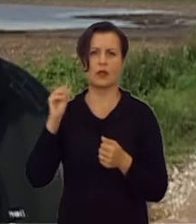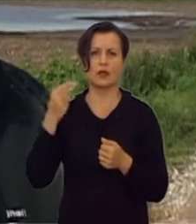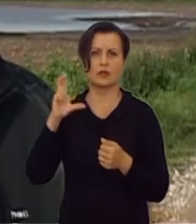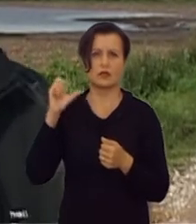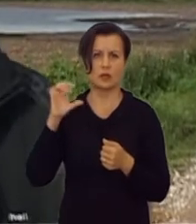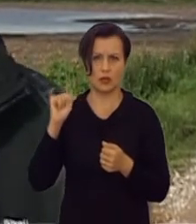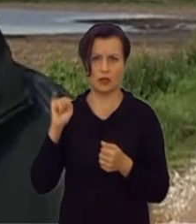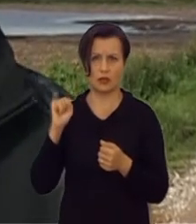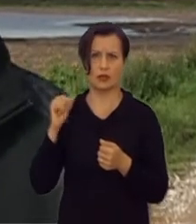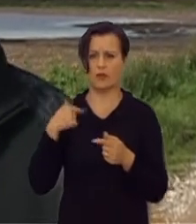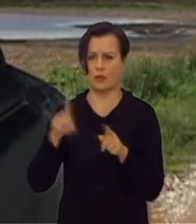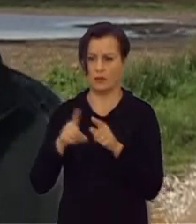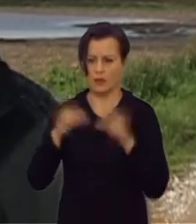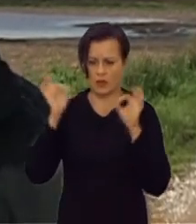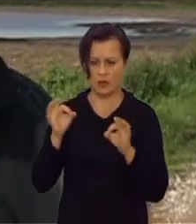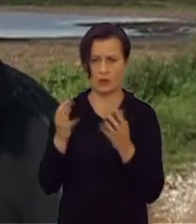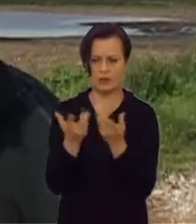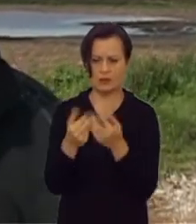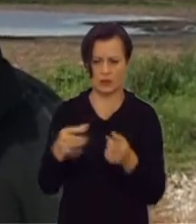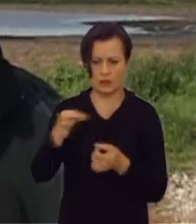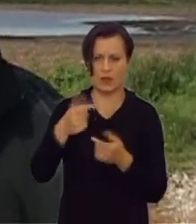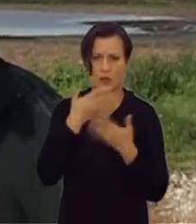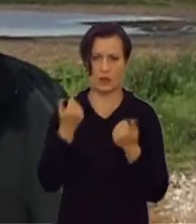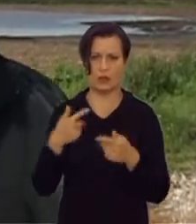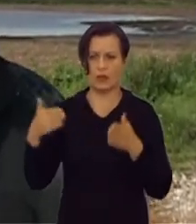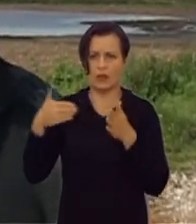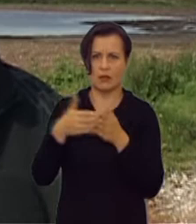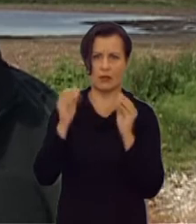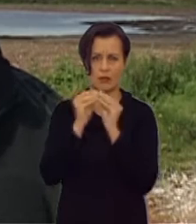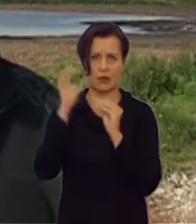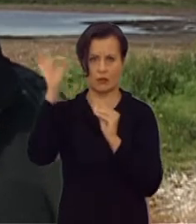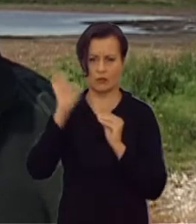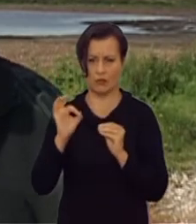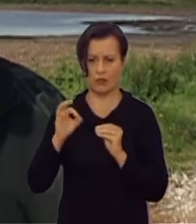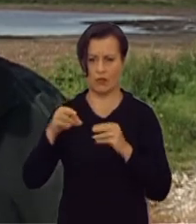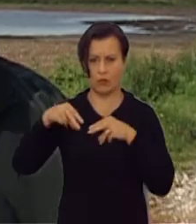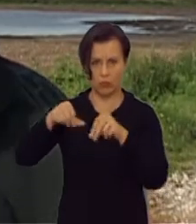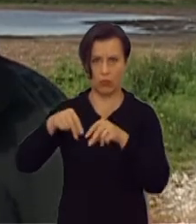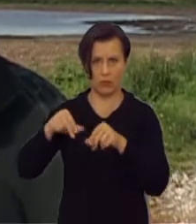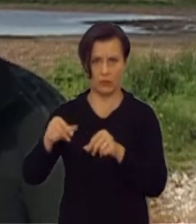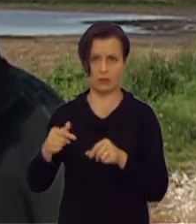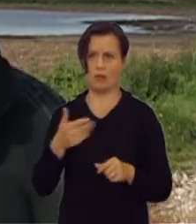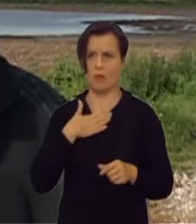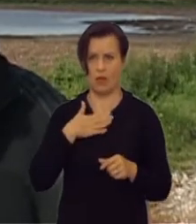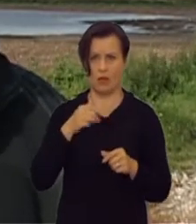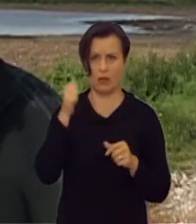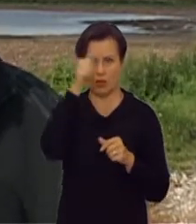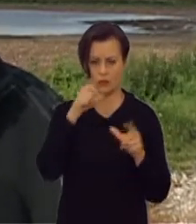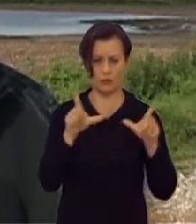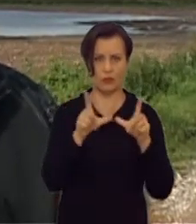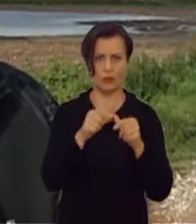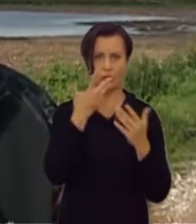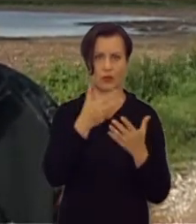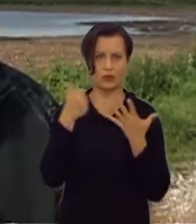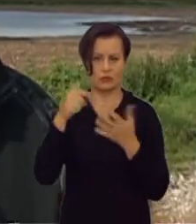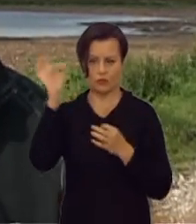manau, nu, aš nelabai tikslių duomenų neturiu rajone, bet aš manau, iki 10% yra pasėta, nes mano asmeniniam ūkyje yra